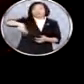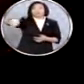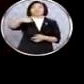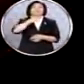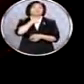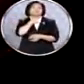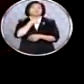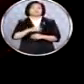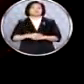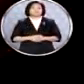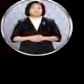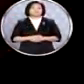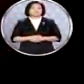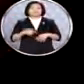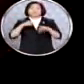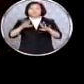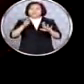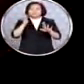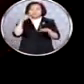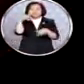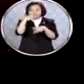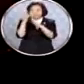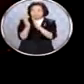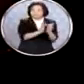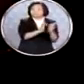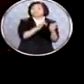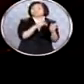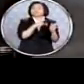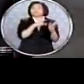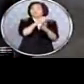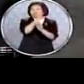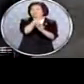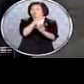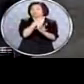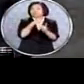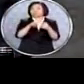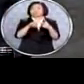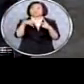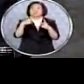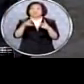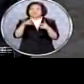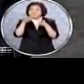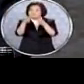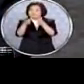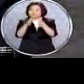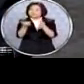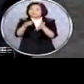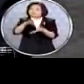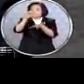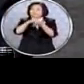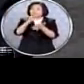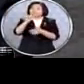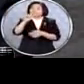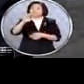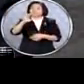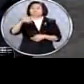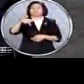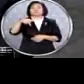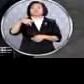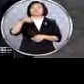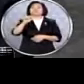因此我们如何从管理的层面来把这个 ECFA 的问题啊，来重新的去思